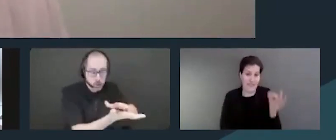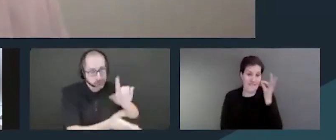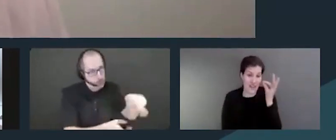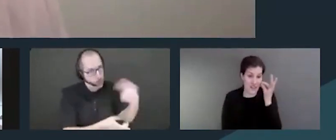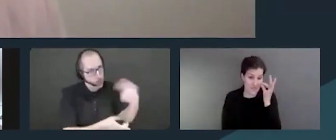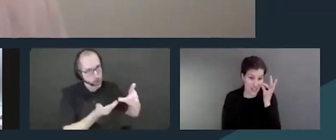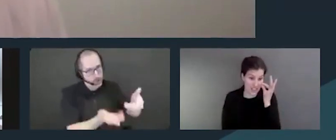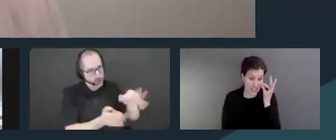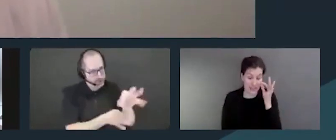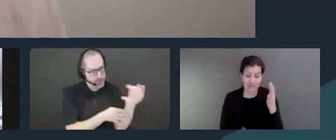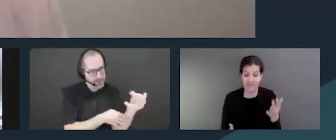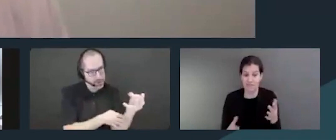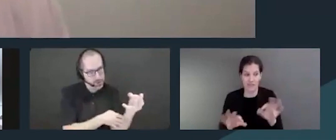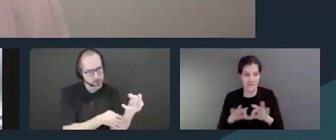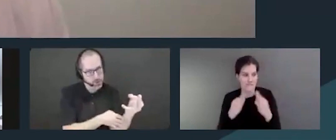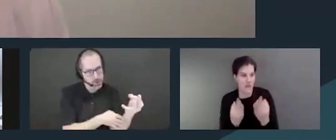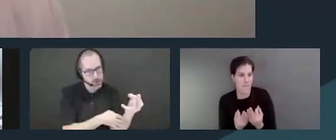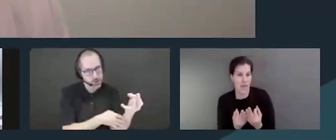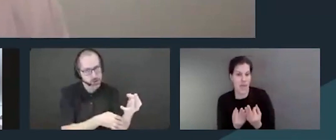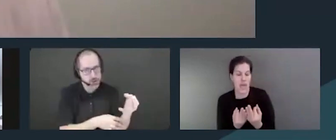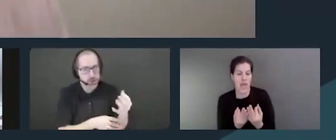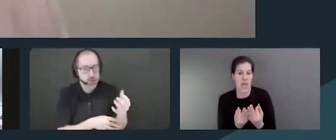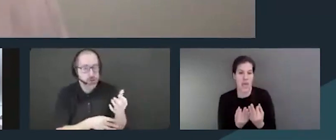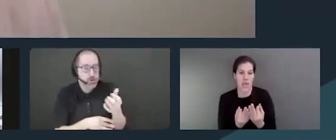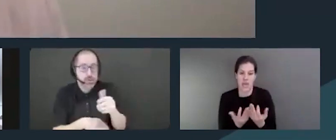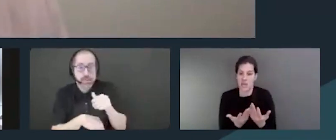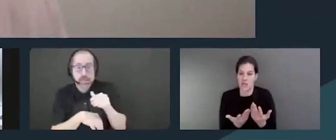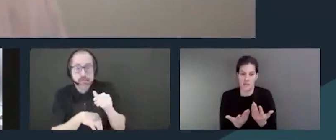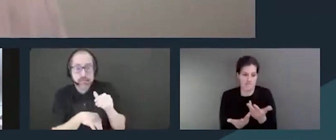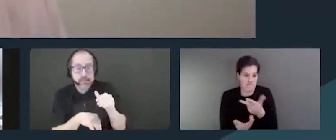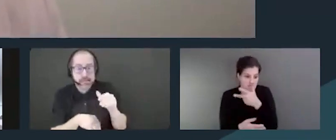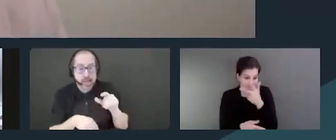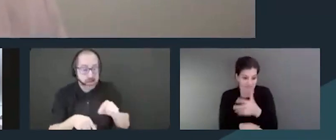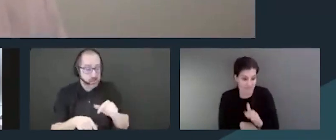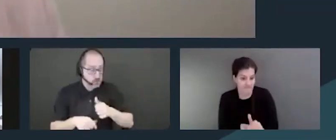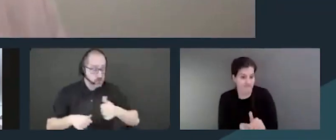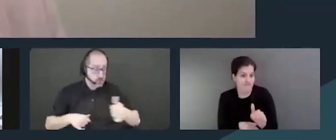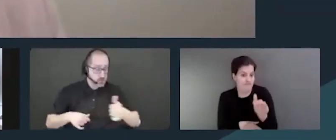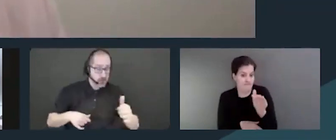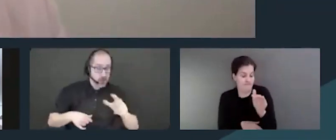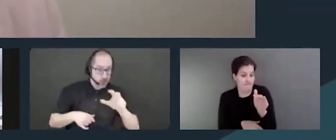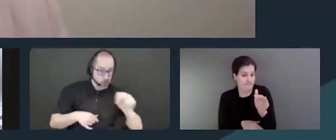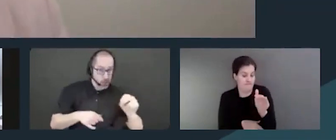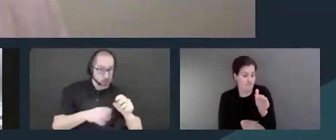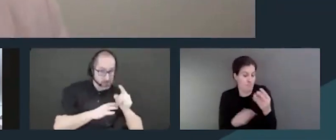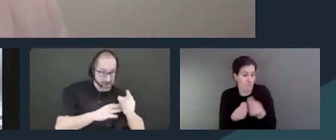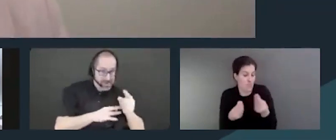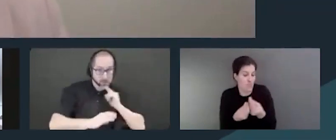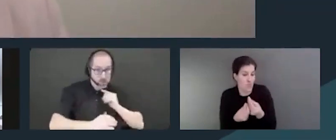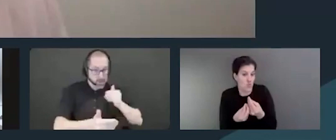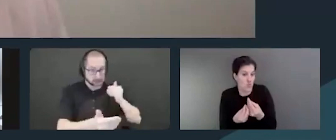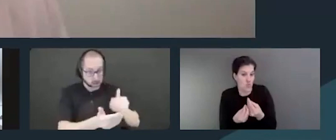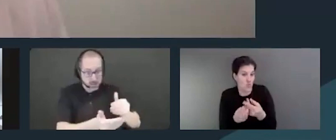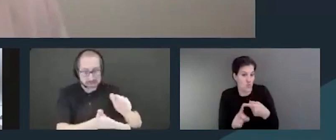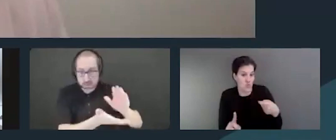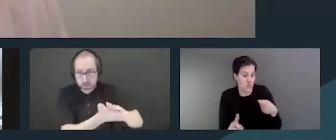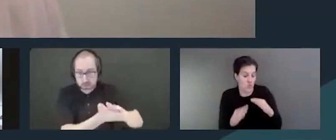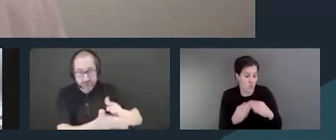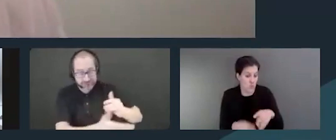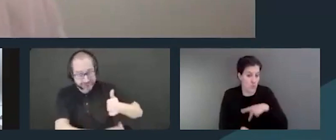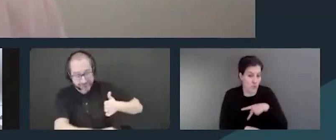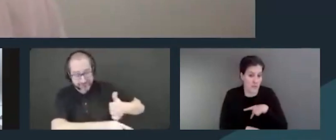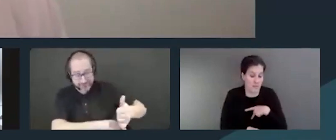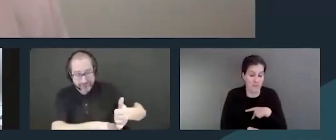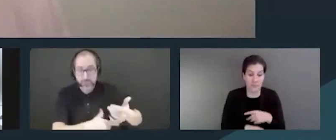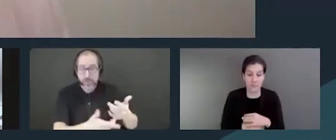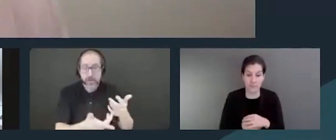les étudiants devaient voyager pendant 30 minutes pour se rendre à l'école. Les activités des communautés, les